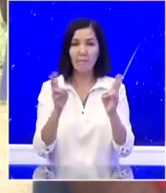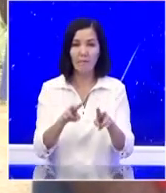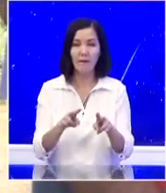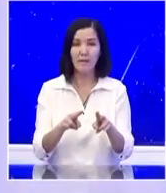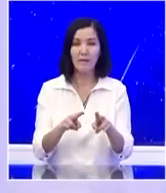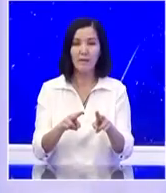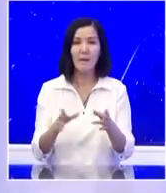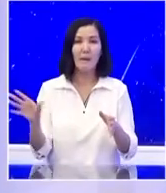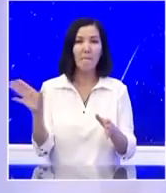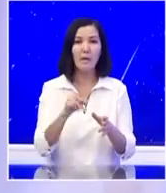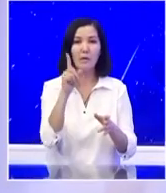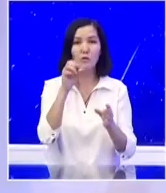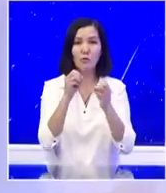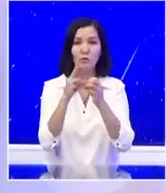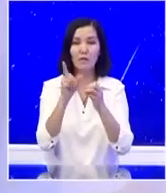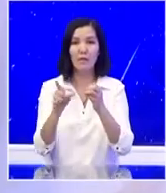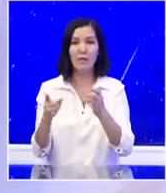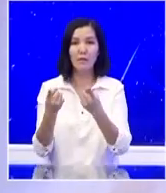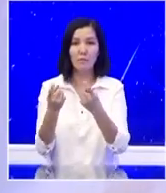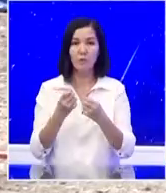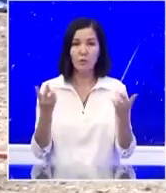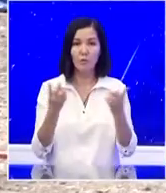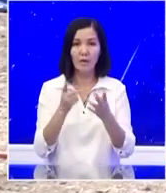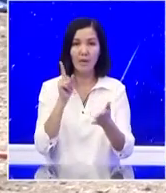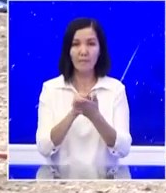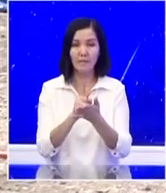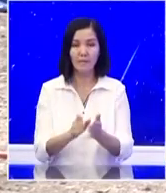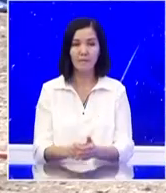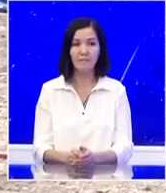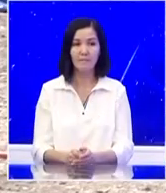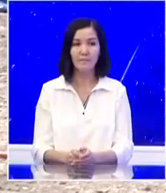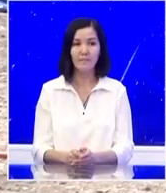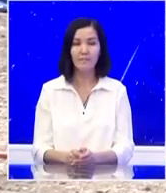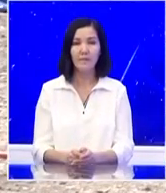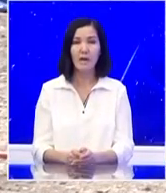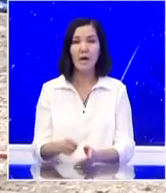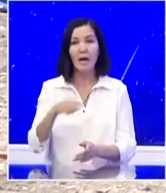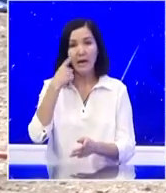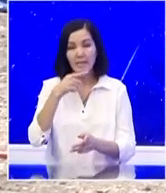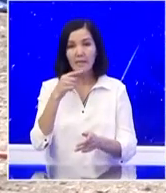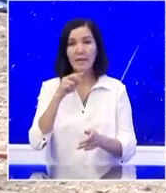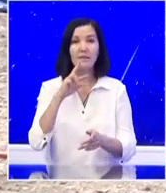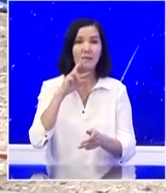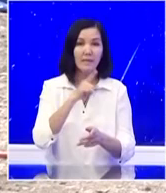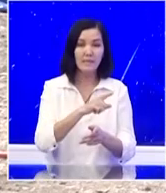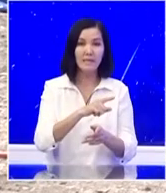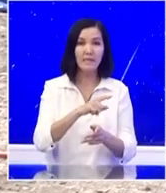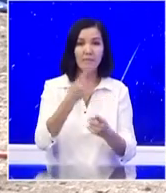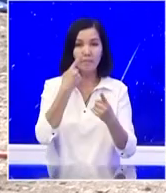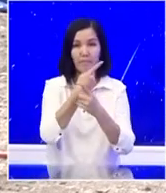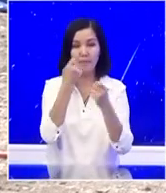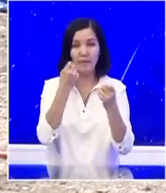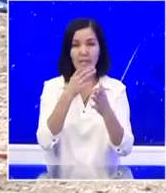бұл орынға барлығы 112 адам жұмылдырылуы қажет. Беріп жатқан ескертпелер, бұлардың жаңағы осында жұмыс